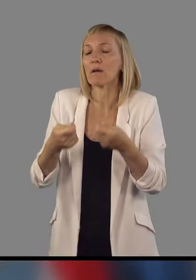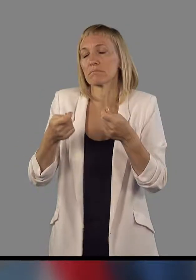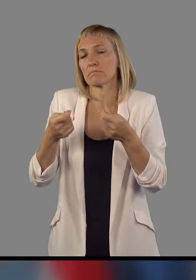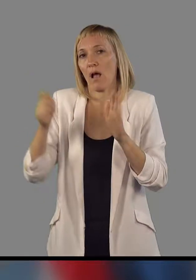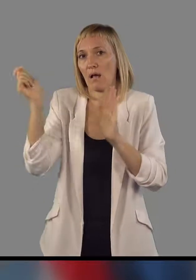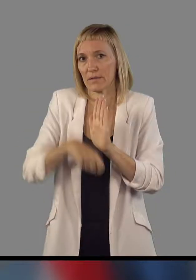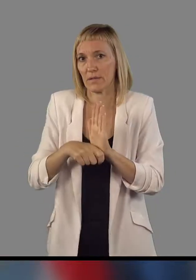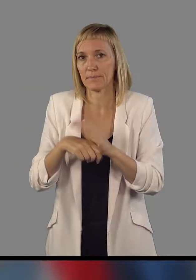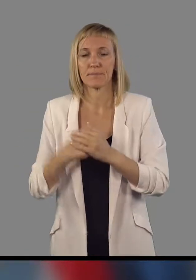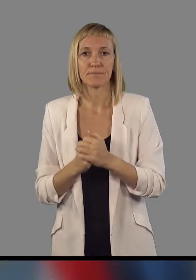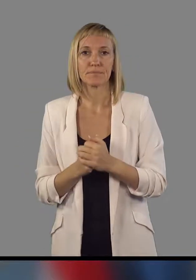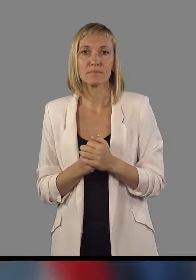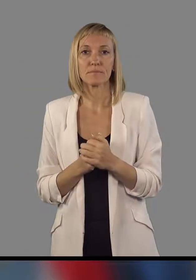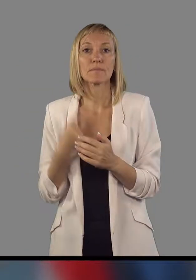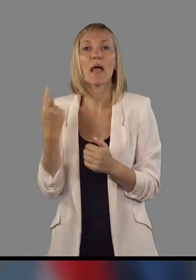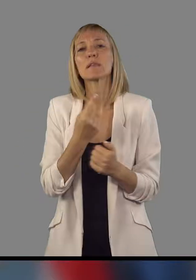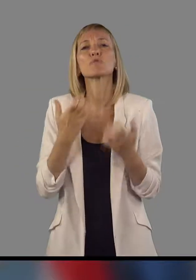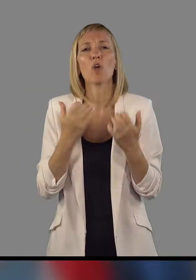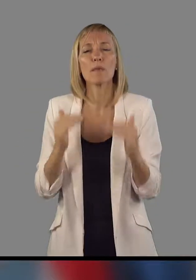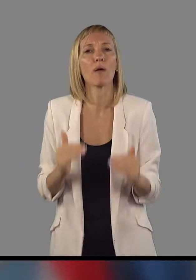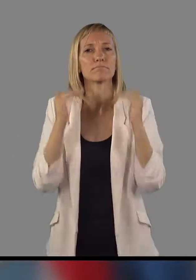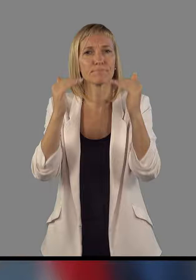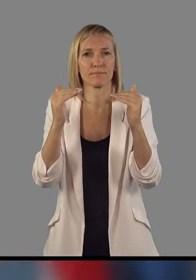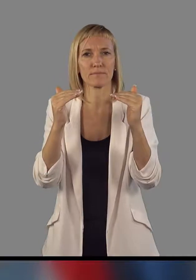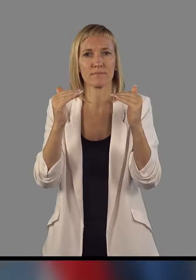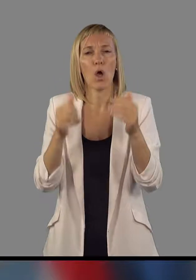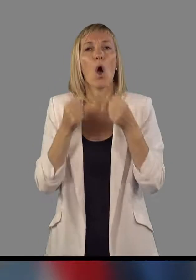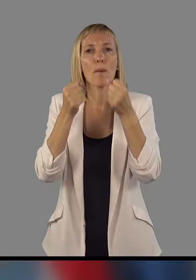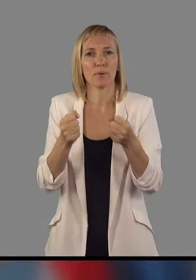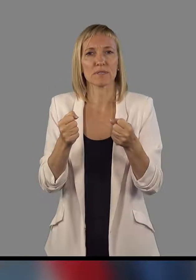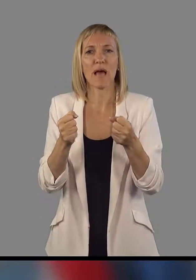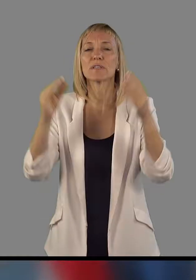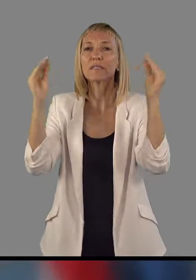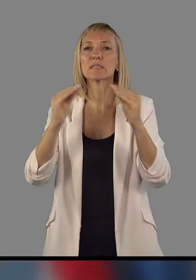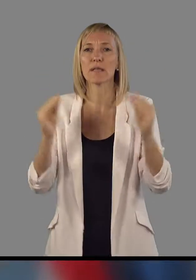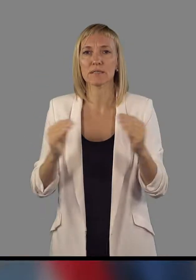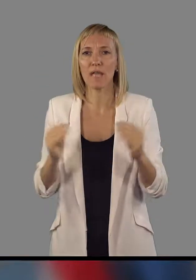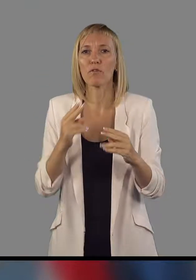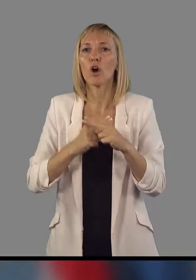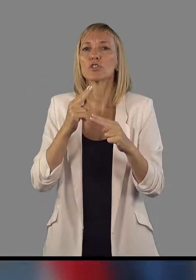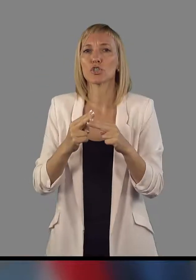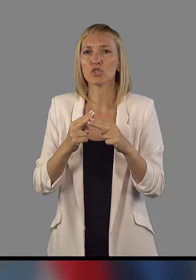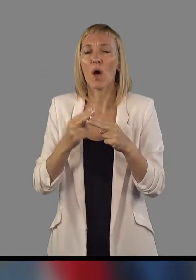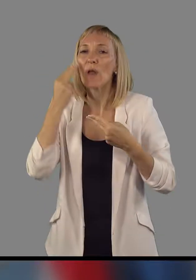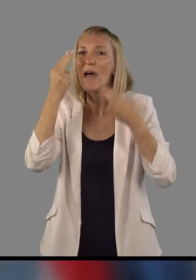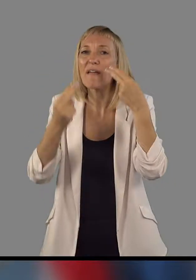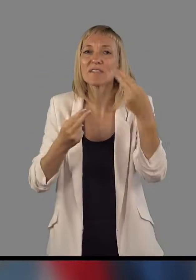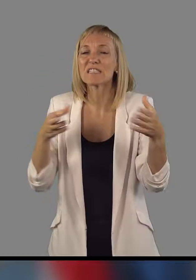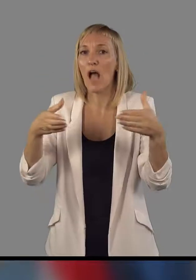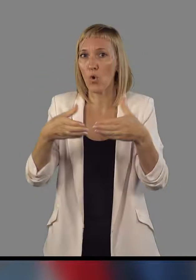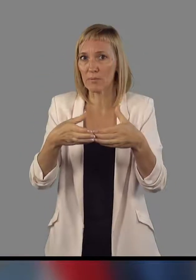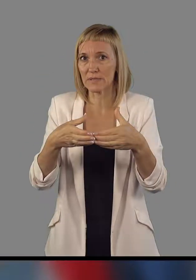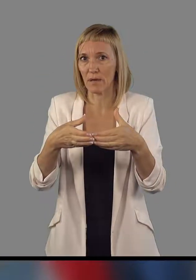tega seveda želimo na višjo raven postaviti tudi samo sestavo Državne revizijske